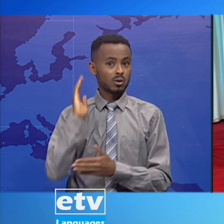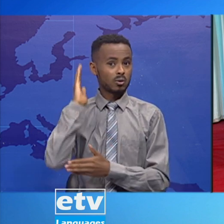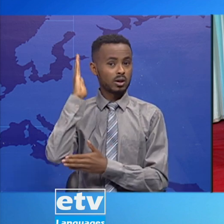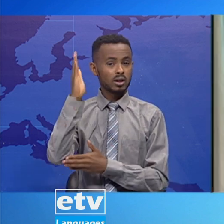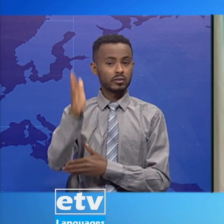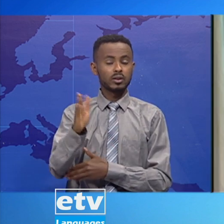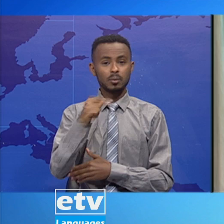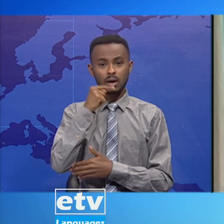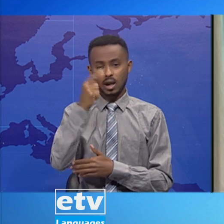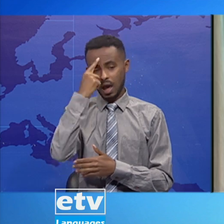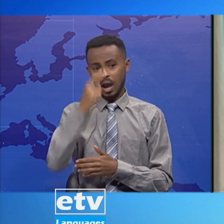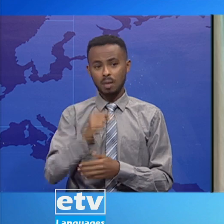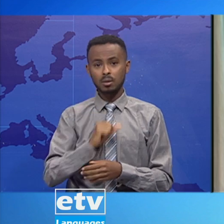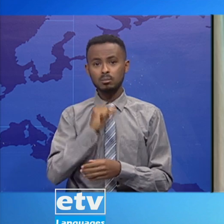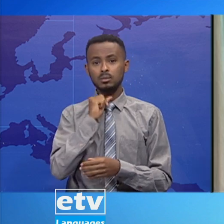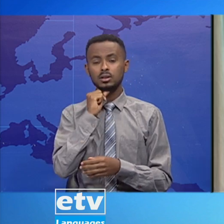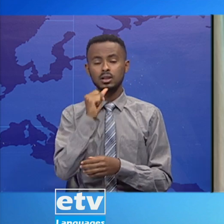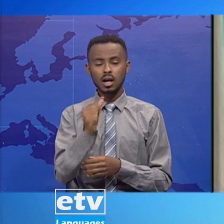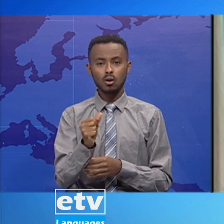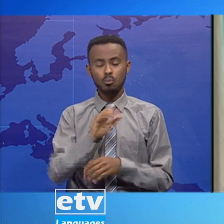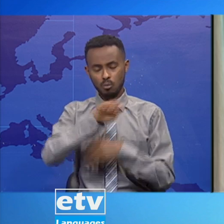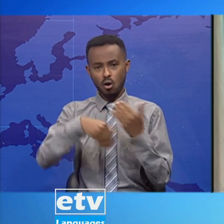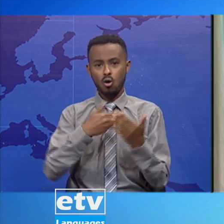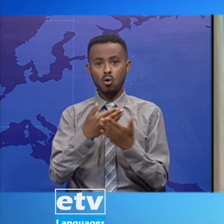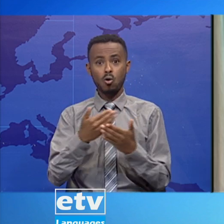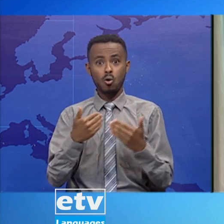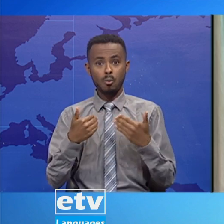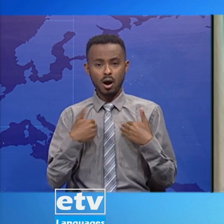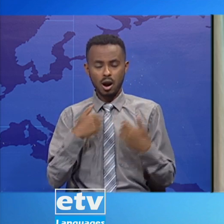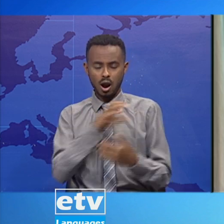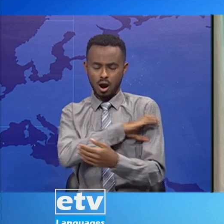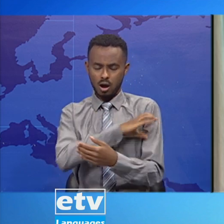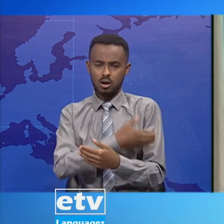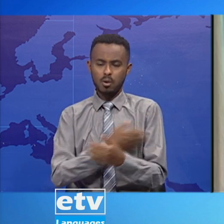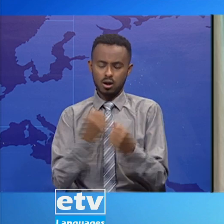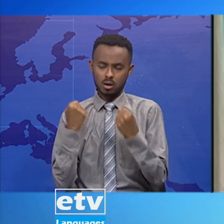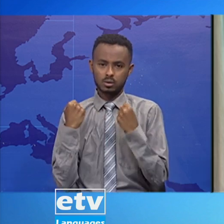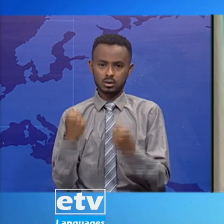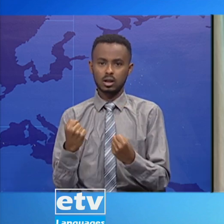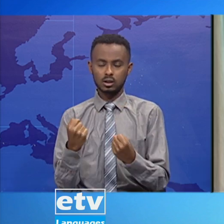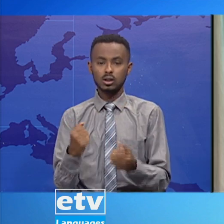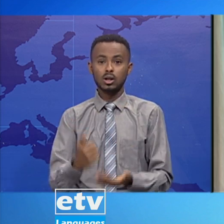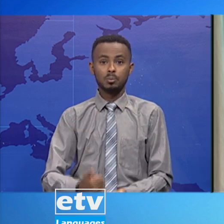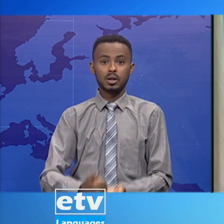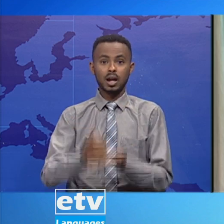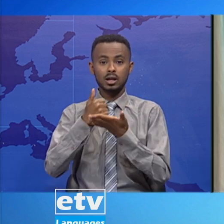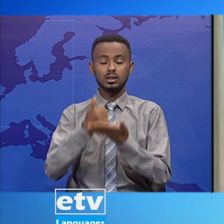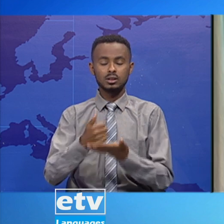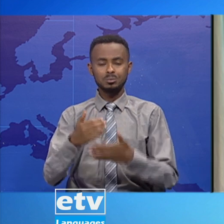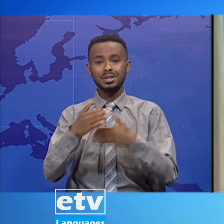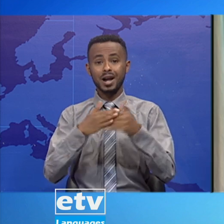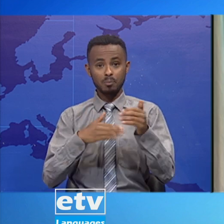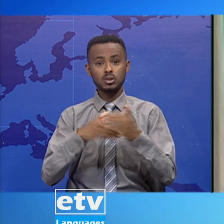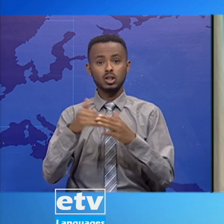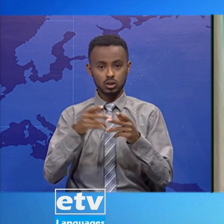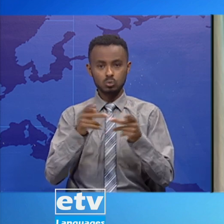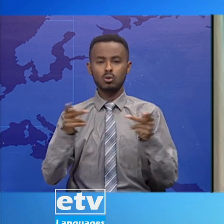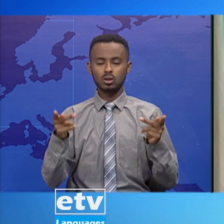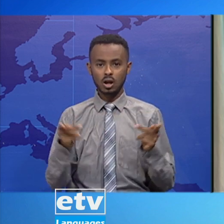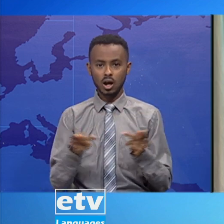ወደፊት በለዓለማመንታት በሁሉም አቅም አለ ብርታት ብናግዝ ብናመቻች